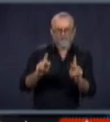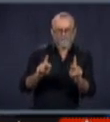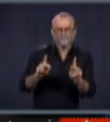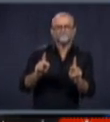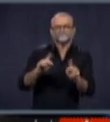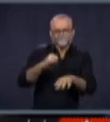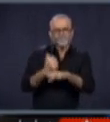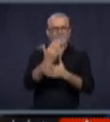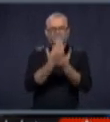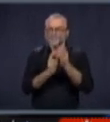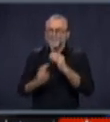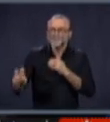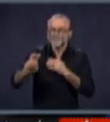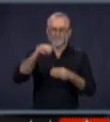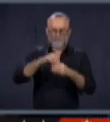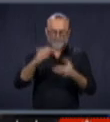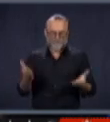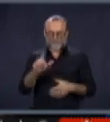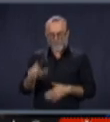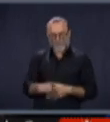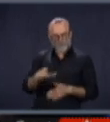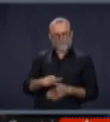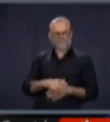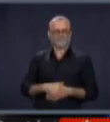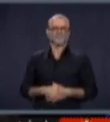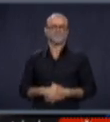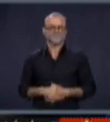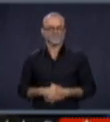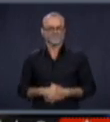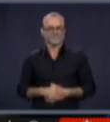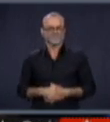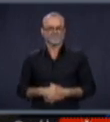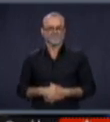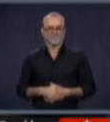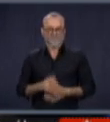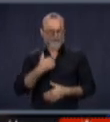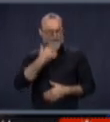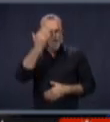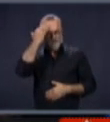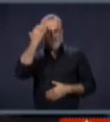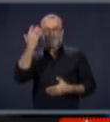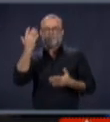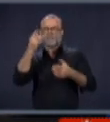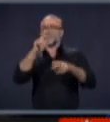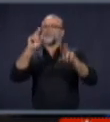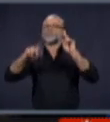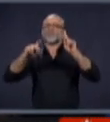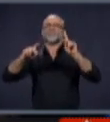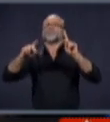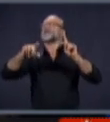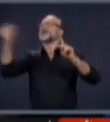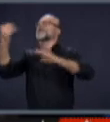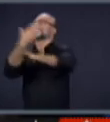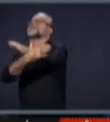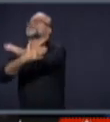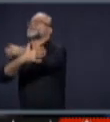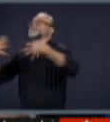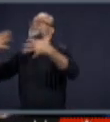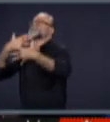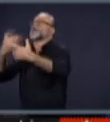une possibilité pour le tourisme au Québec. La plupart des Québécoises,